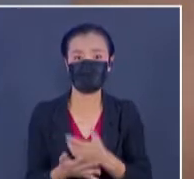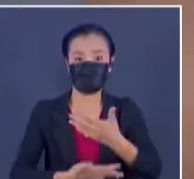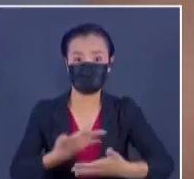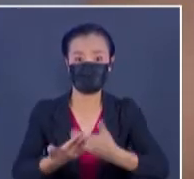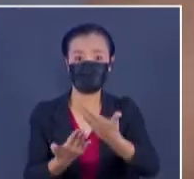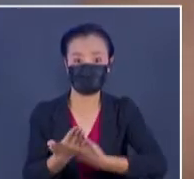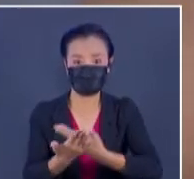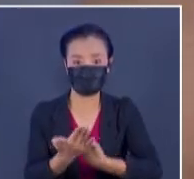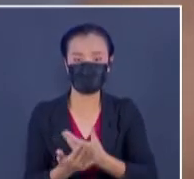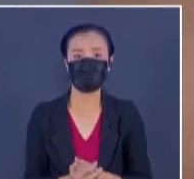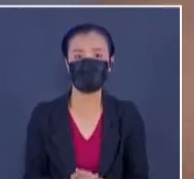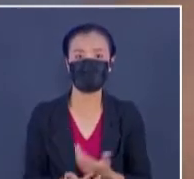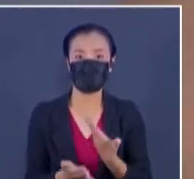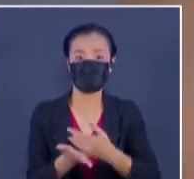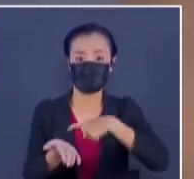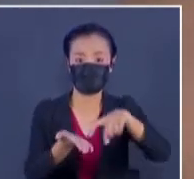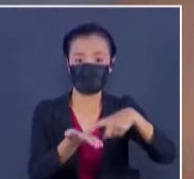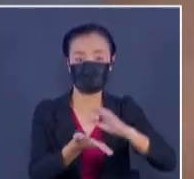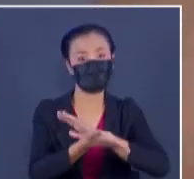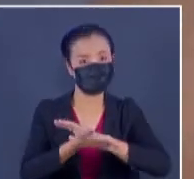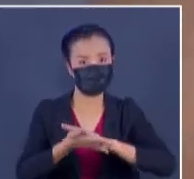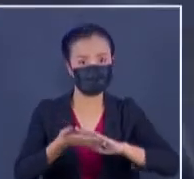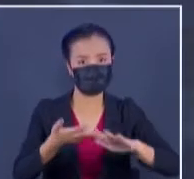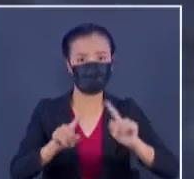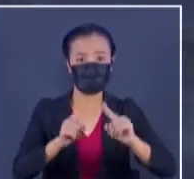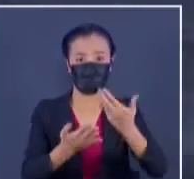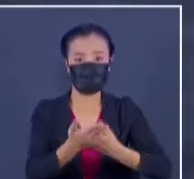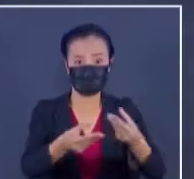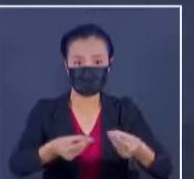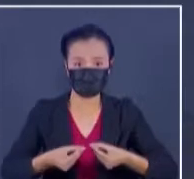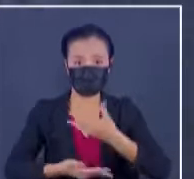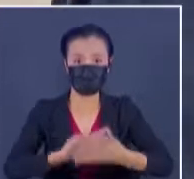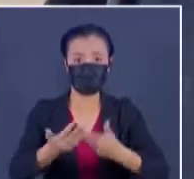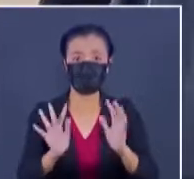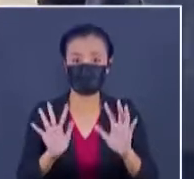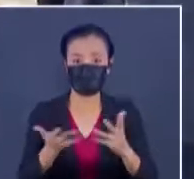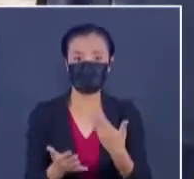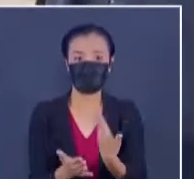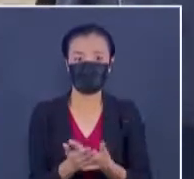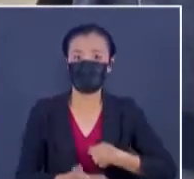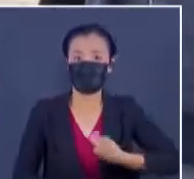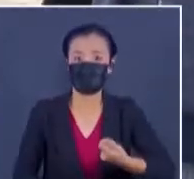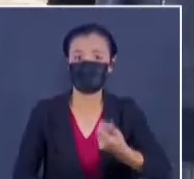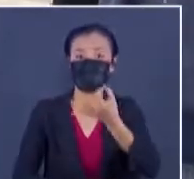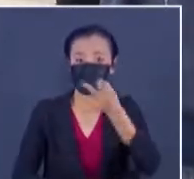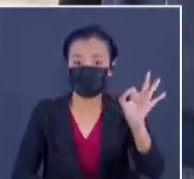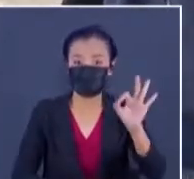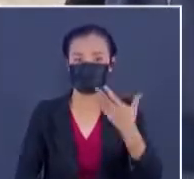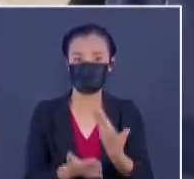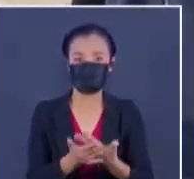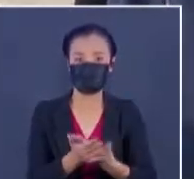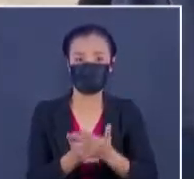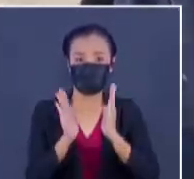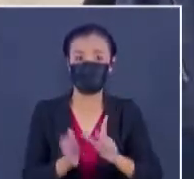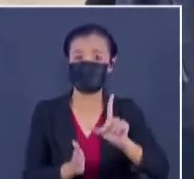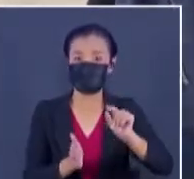คนนึงครับโอนเงินกันไปเรียบร้อยแต่ว่าสุดท้ายไม่ได้ลอตเตอรี่มาขายครับทำให้เสียเงินไปฟรีๆรวมๆกันเนี่ยนะครับกว่า20